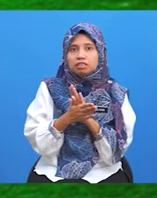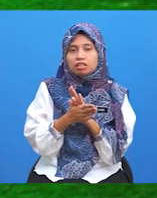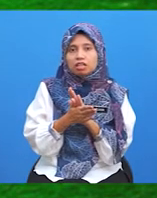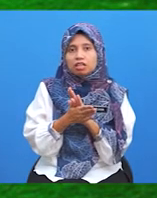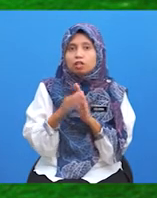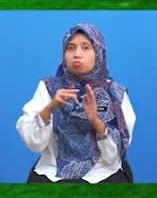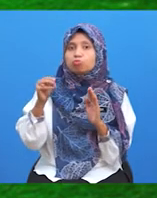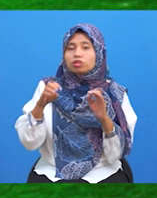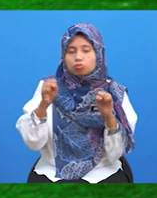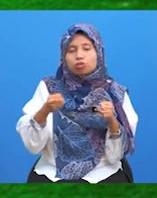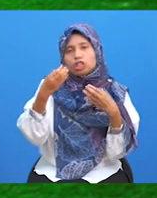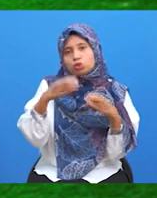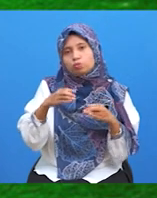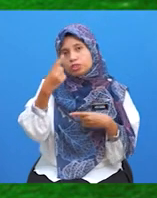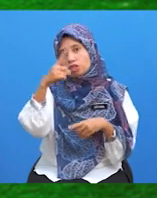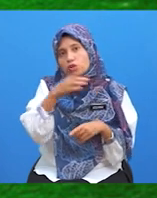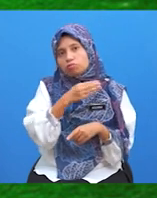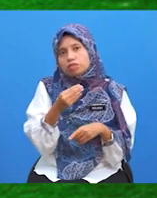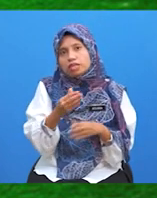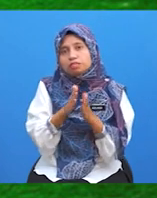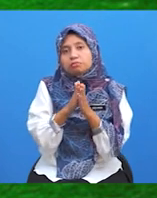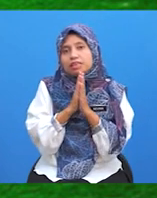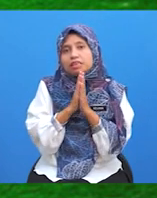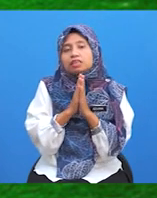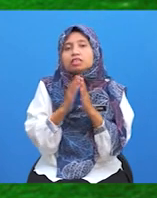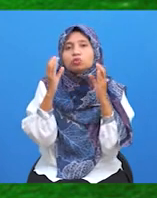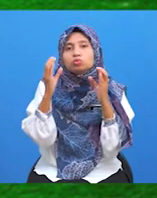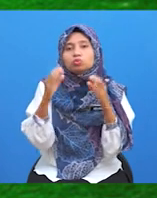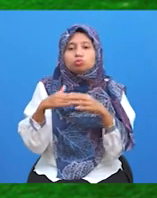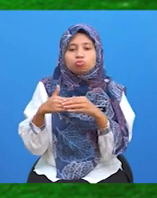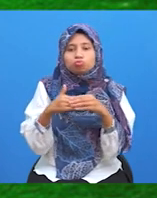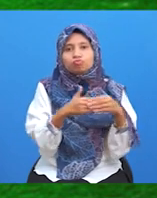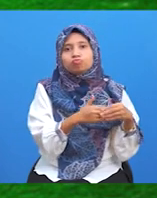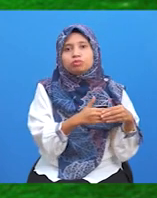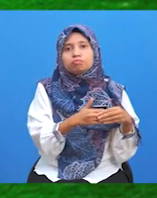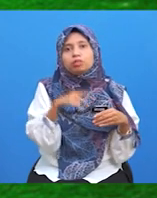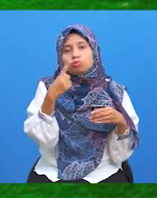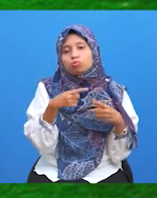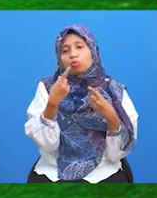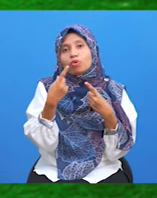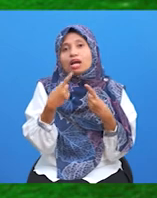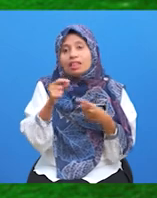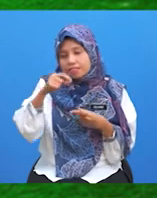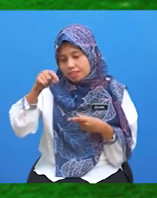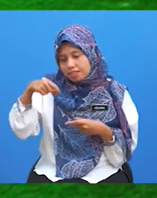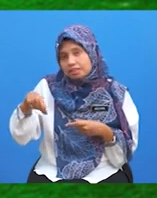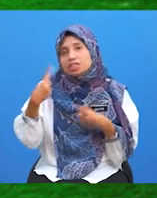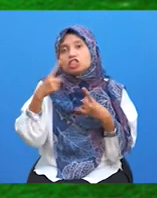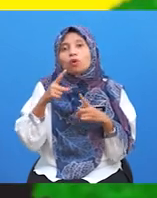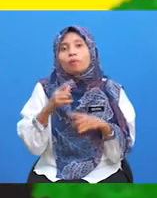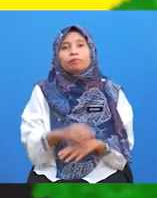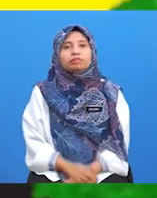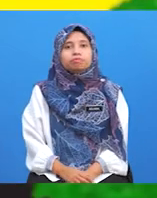cuba menjawab soalan ini dan minta bimbingan guru sejarah anda untuk menilai jawapan yang kamu